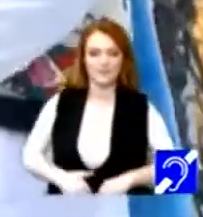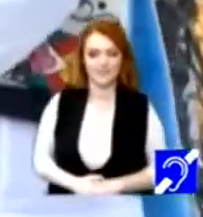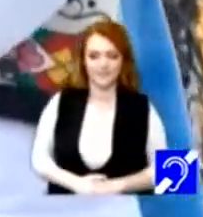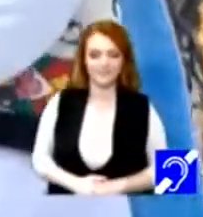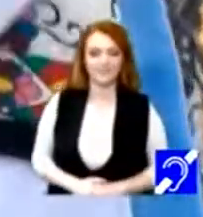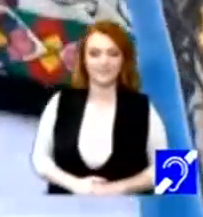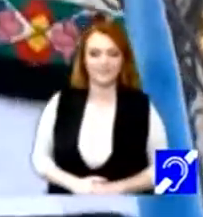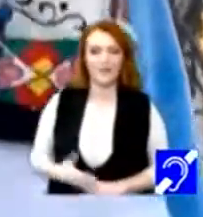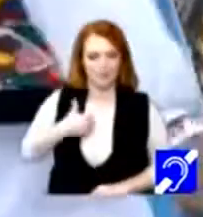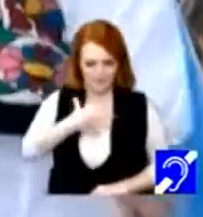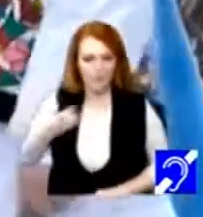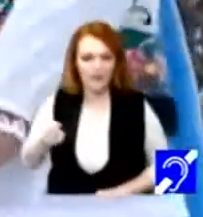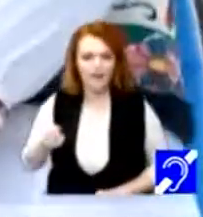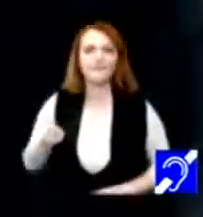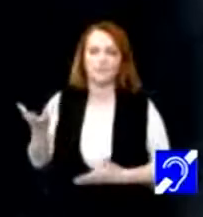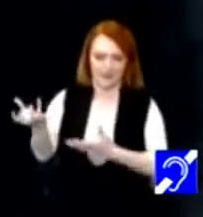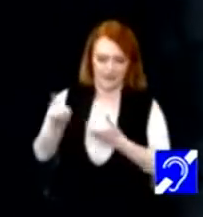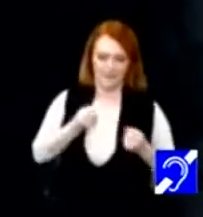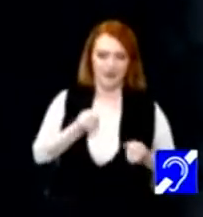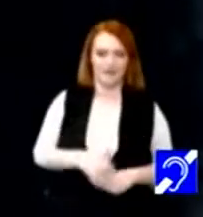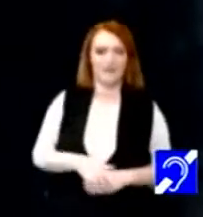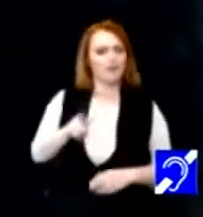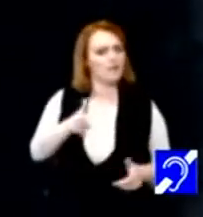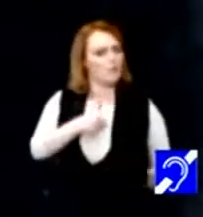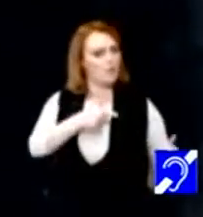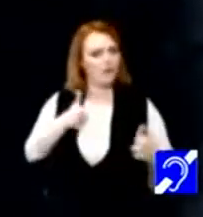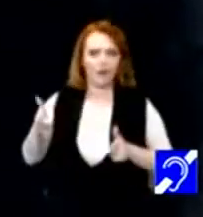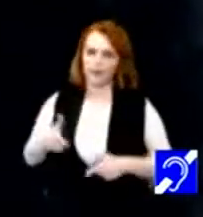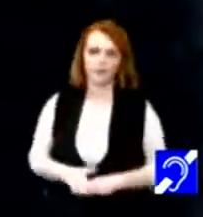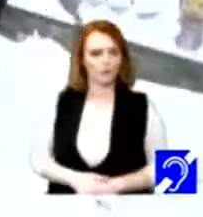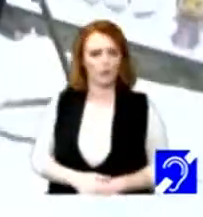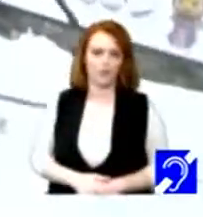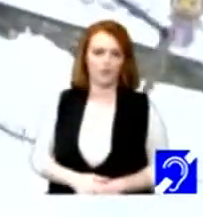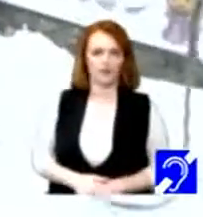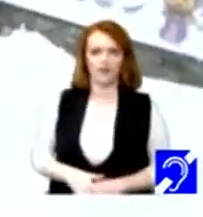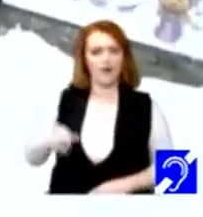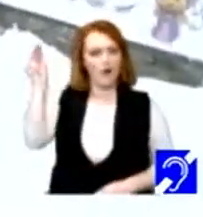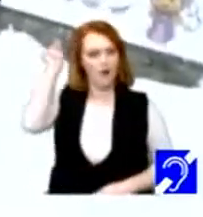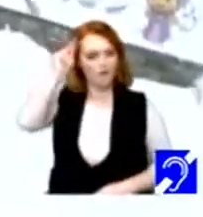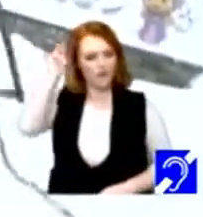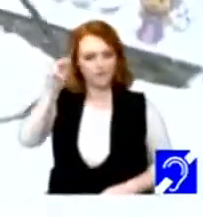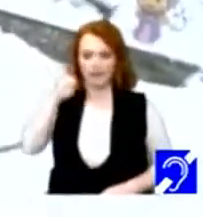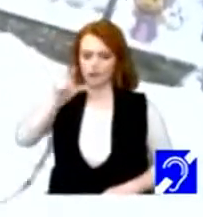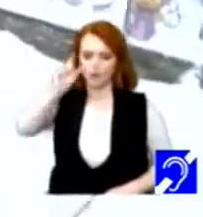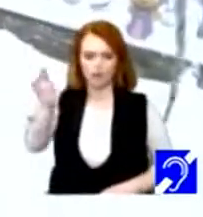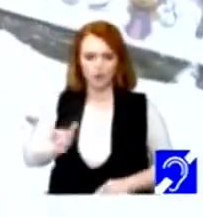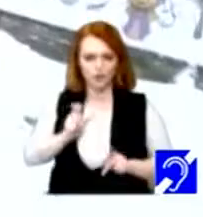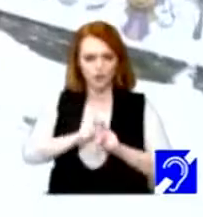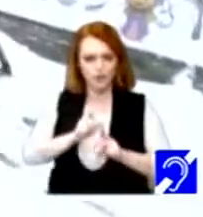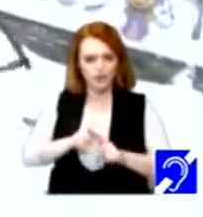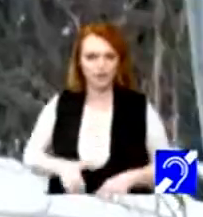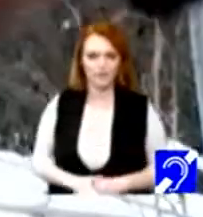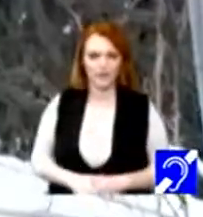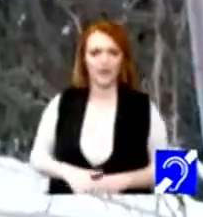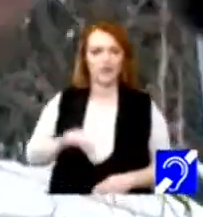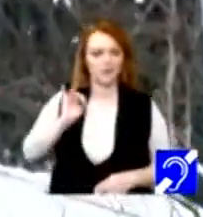Urătorii și-au făcut bine tema pentru acasă, s-au pregătit zile bune până au adunat recuzita și au învățat bine versurile, iar